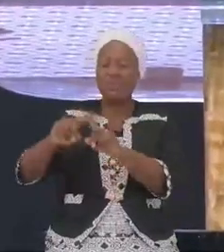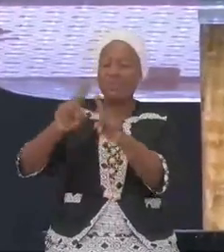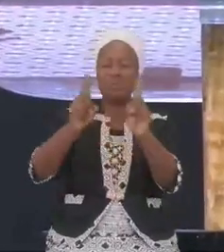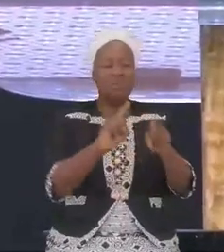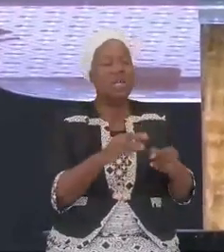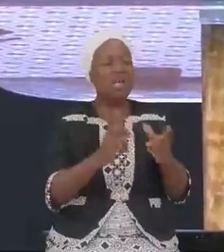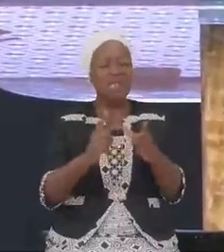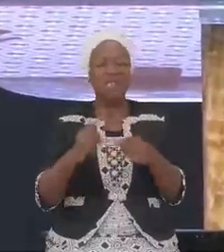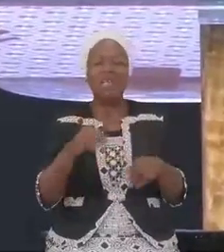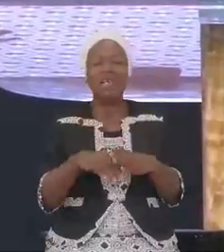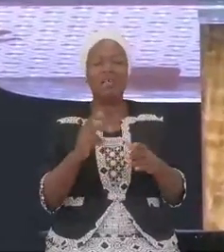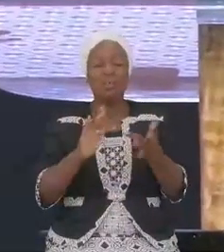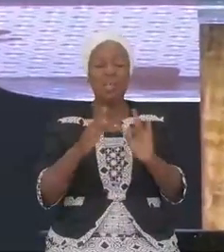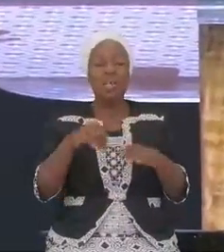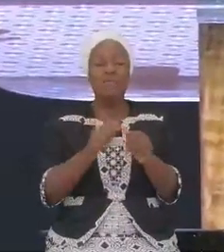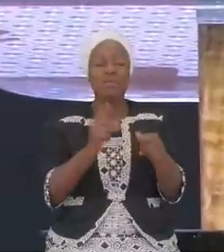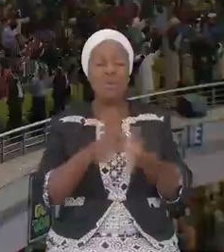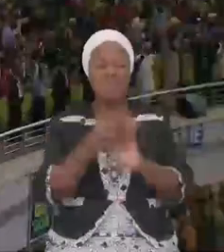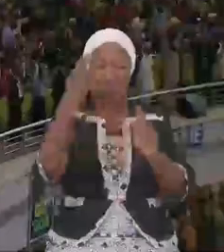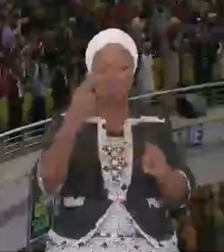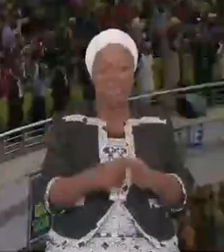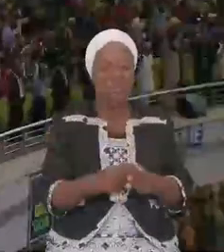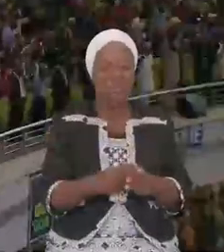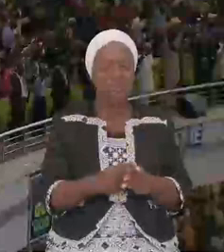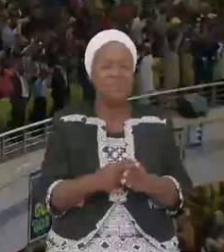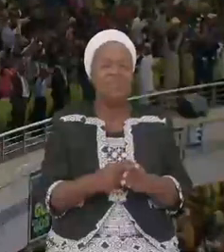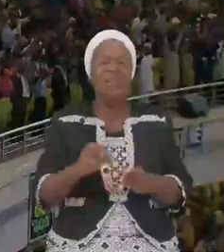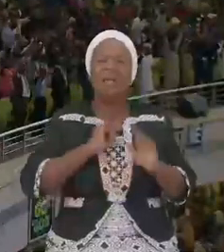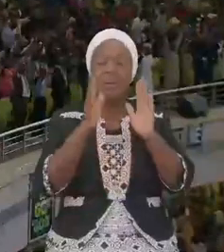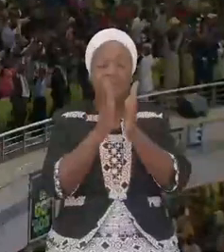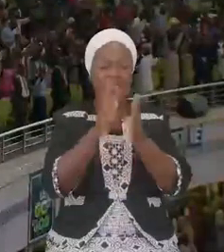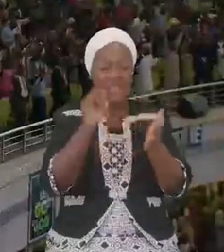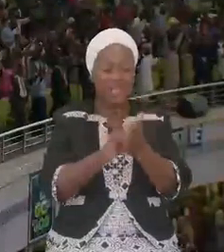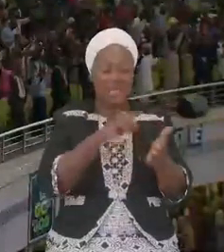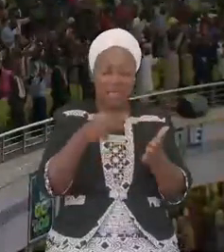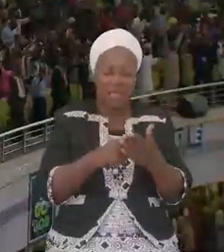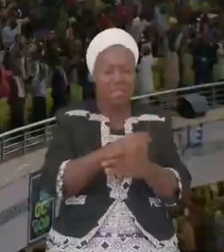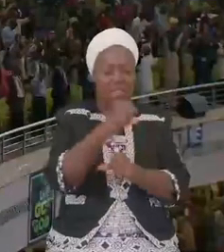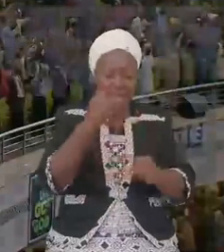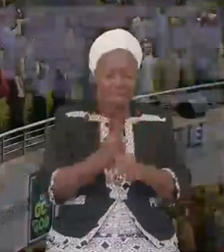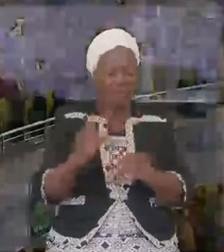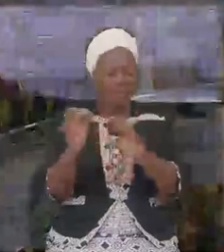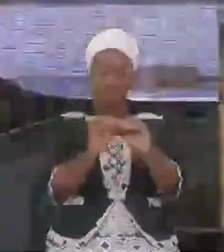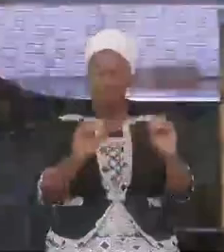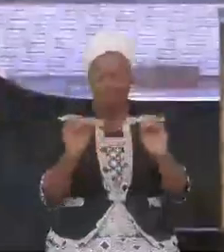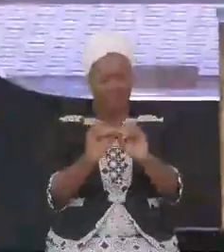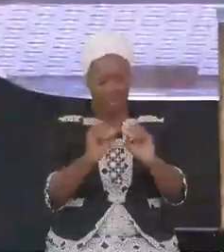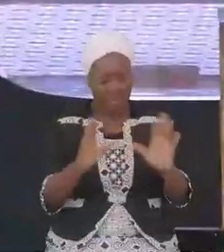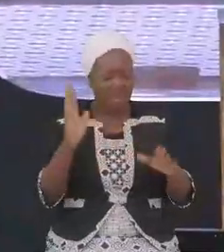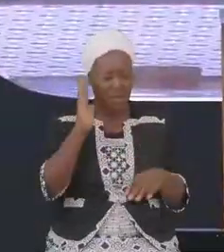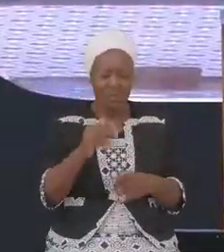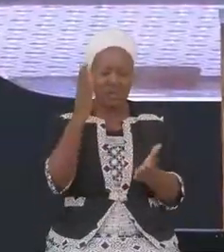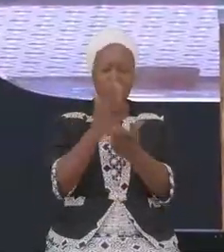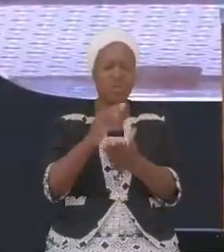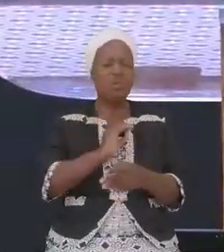ligne, au nom de Jésus-Christ. Je prie que cette année, que rien